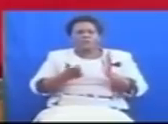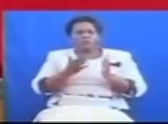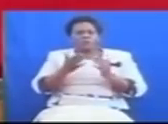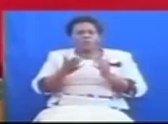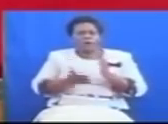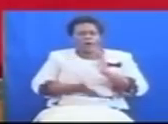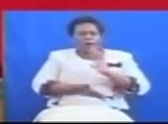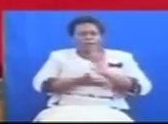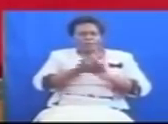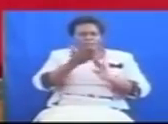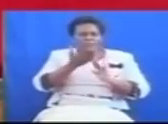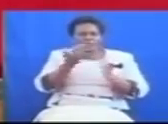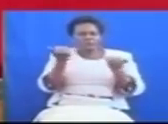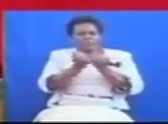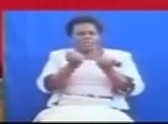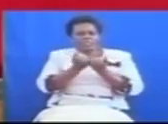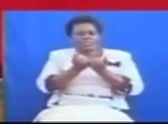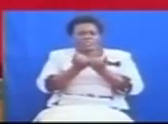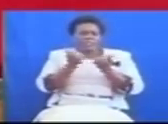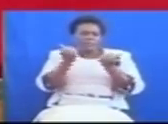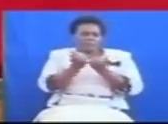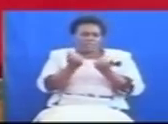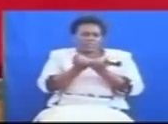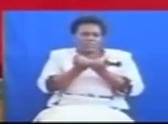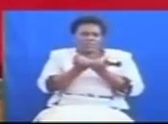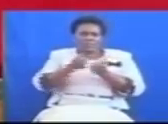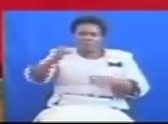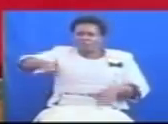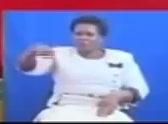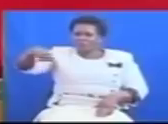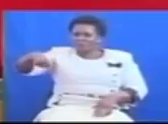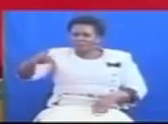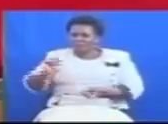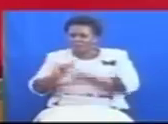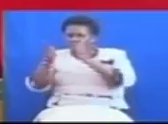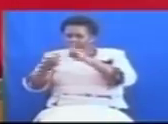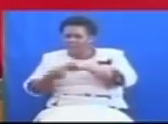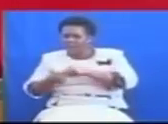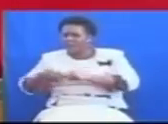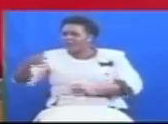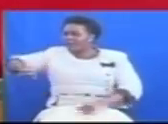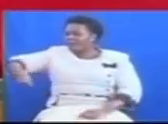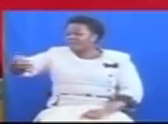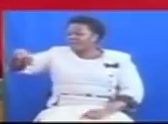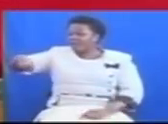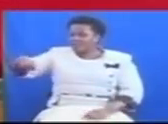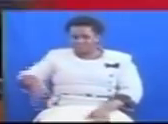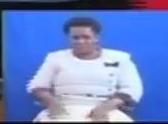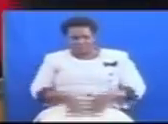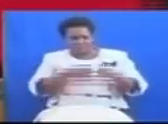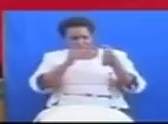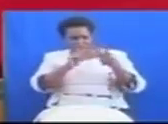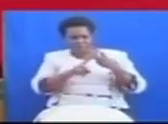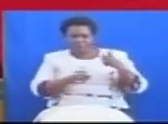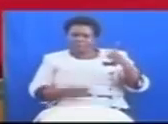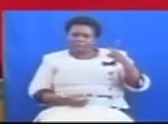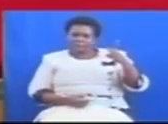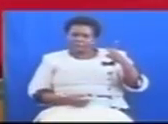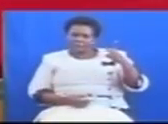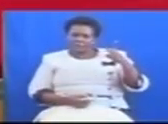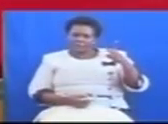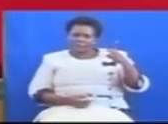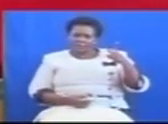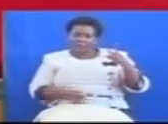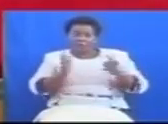mifuko mbadala ikiwemo vikapu vya asilia, mifuko ya karatasi na vitambaa. B. Ofisi imeendesha